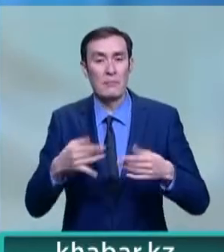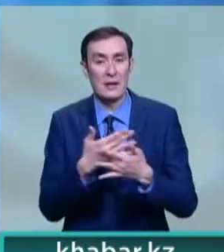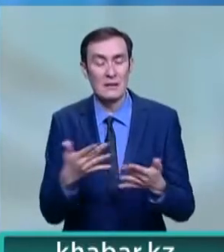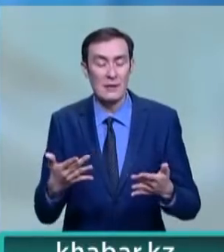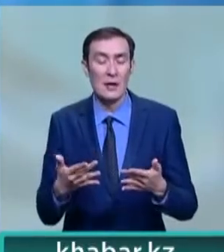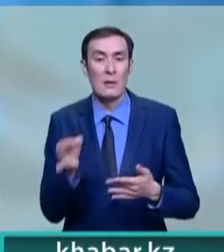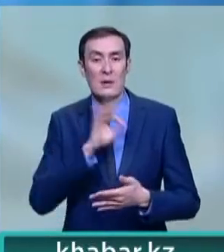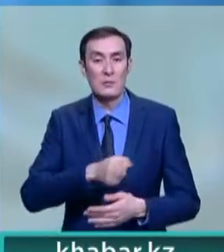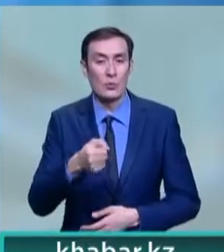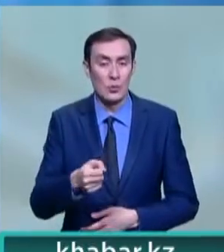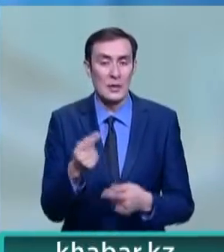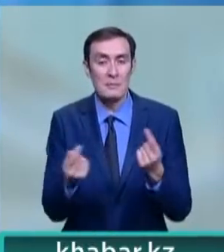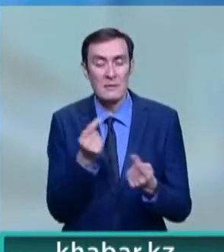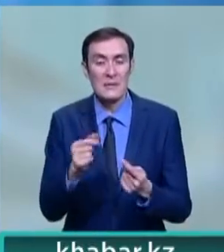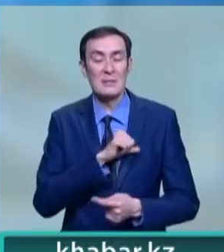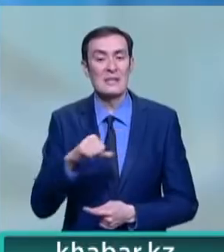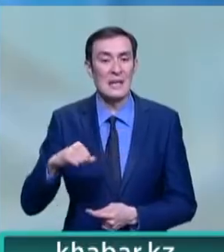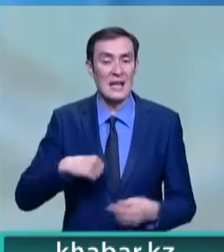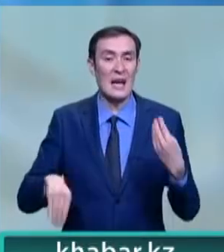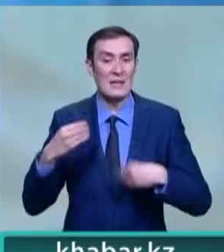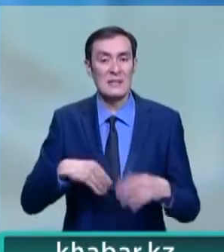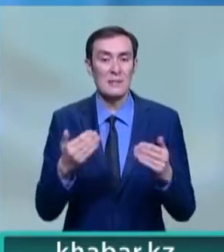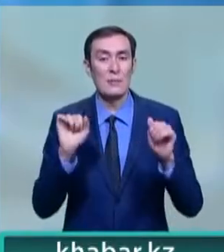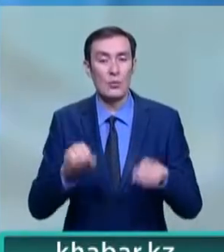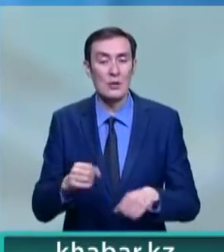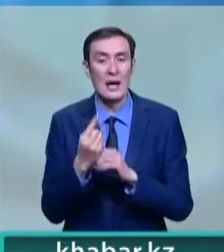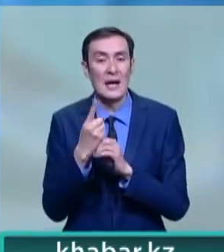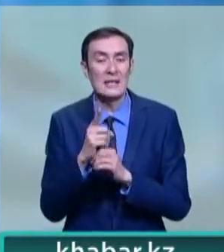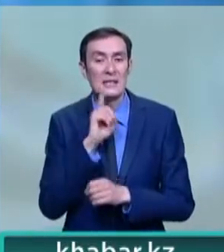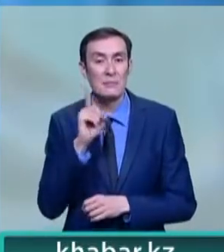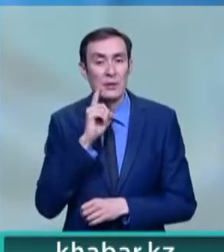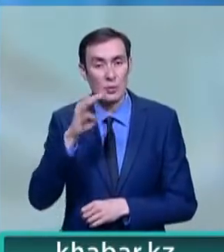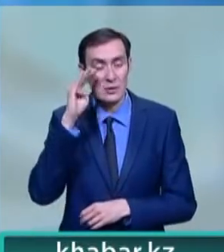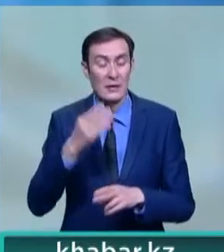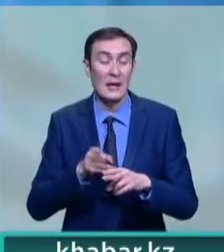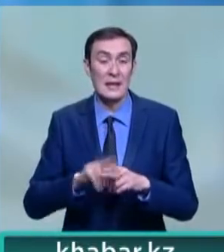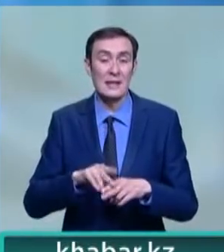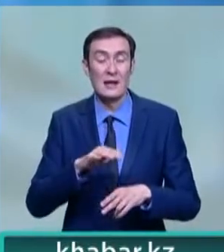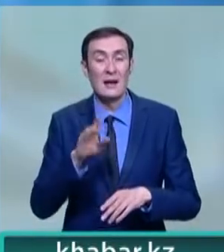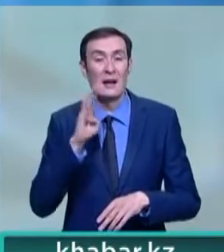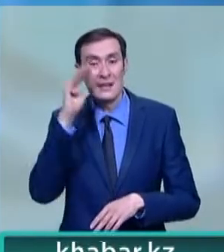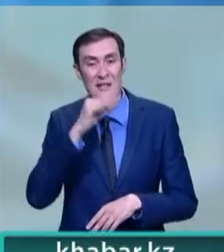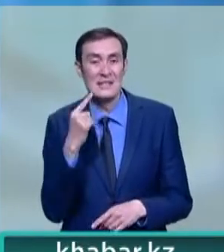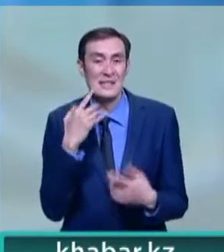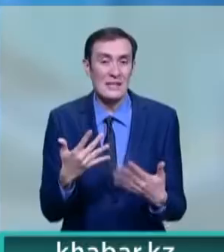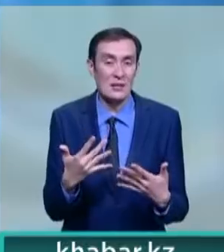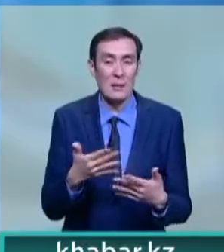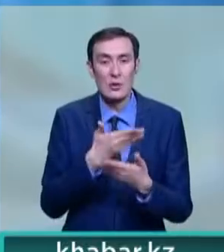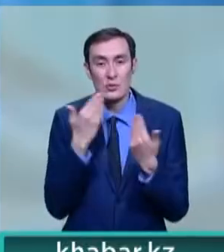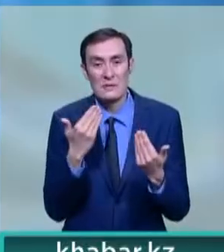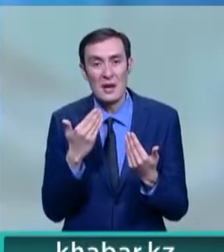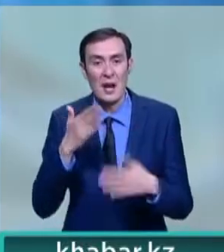со стола мелкие предметы и даже самостоятельно одеваться теперь могут 11 подростков. Многие родители стесняются говорить об